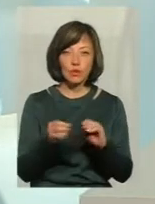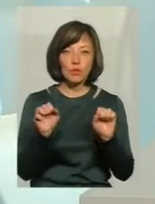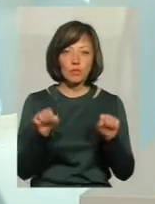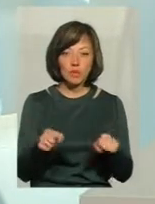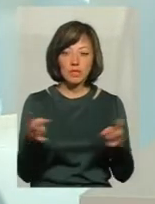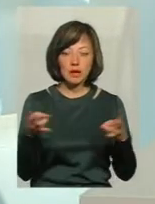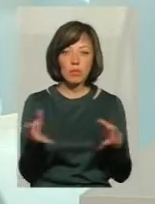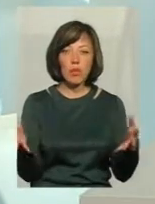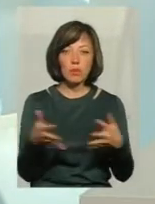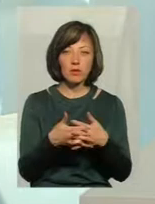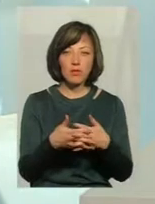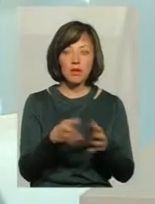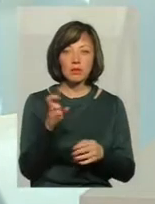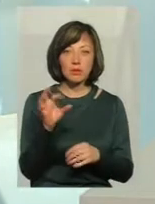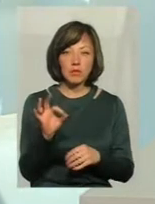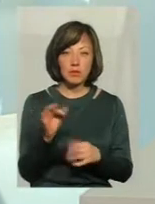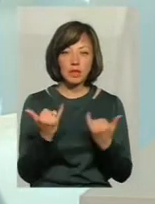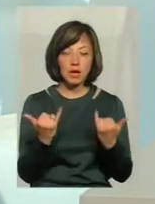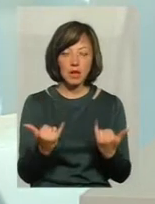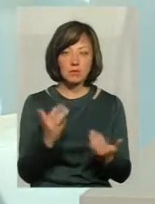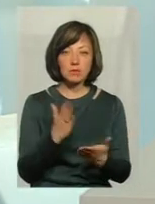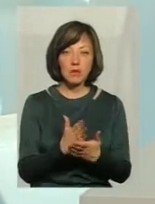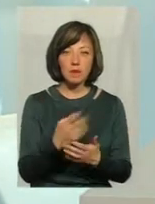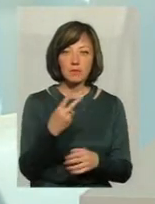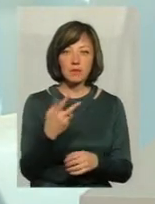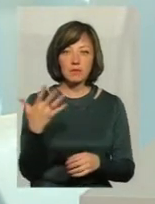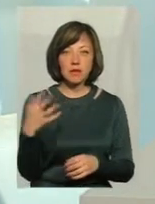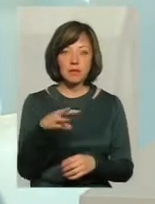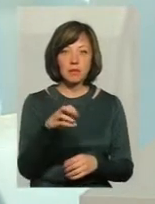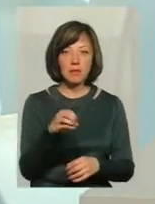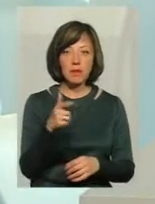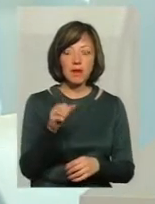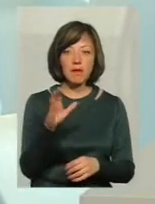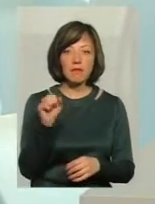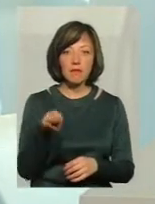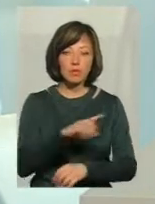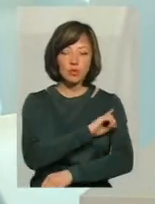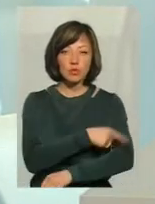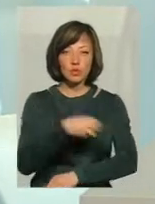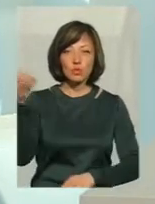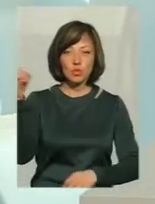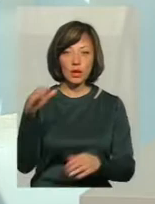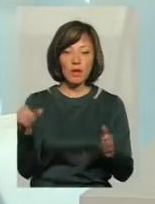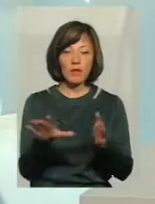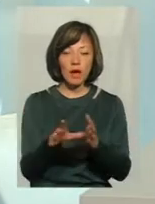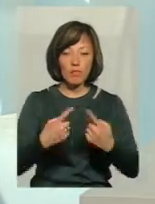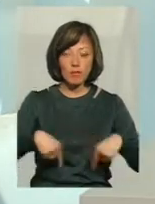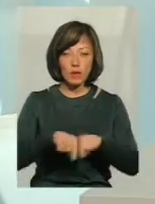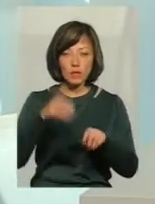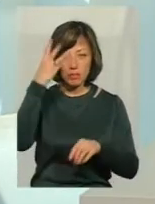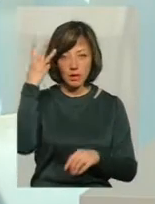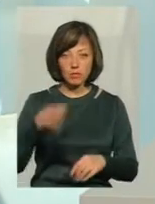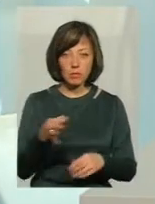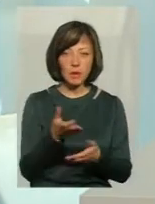треба комбінувати, тому що наразі ми маємо 25 МВт потужності сонячної енергії в межах Хмельницької області. Ми